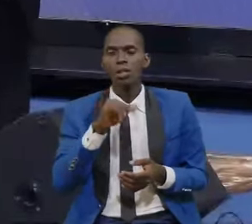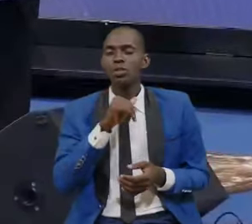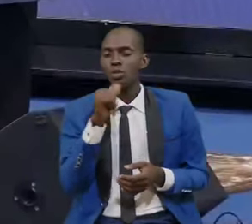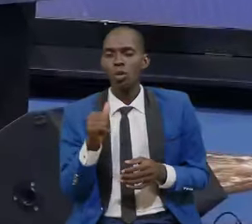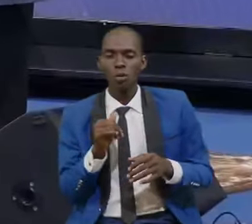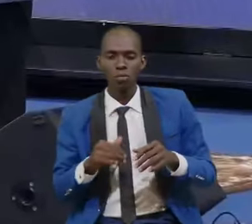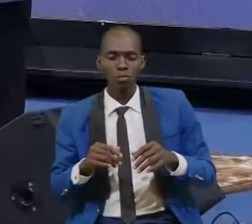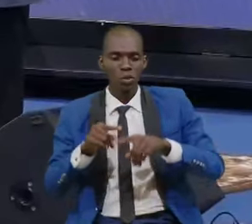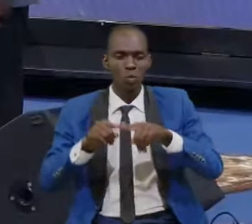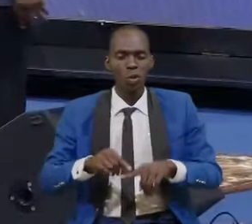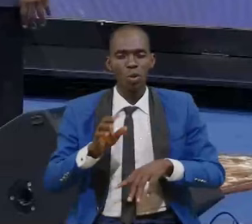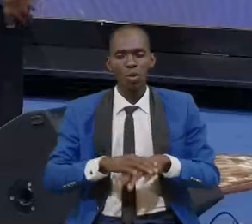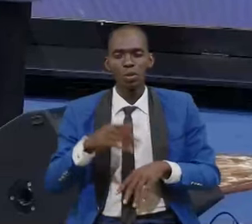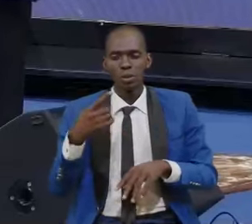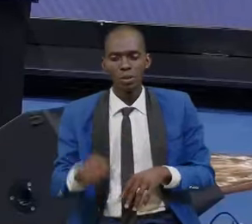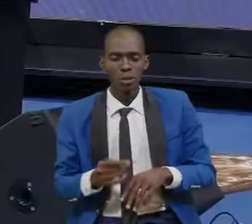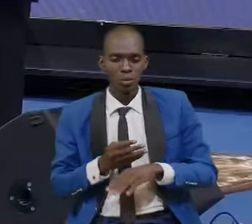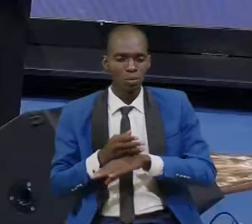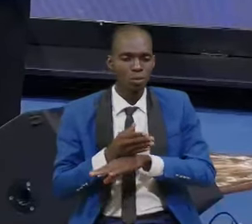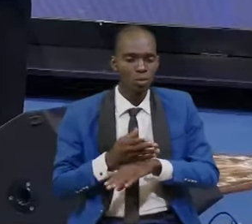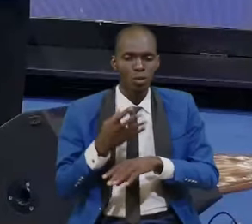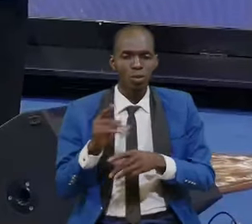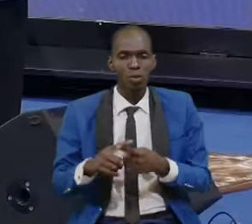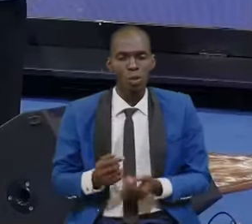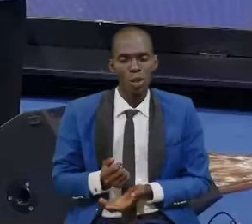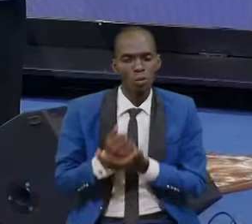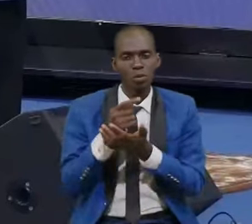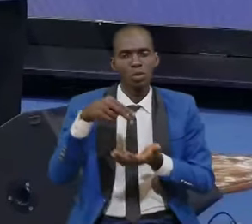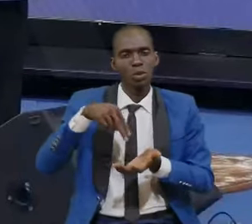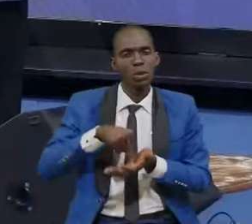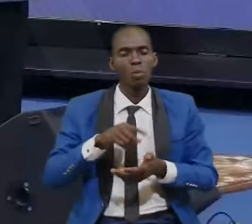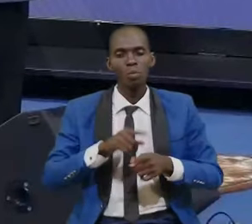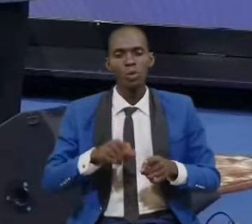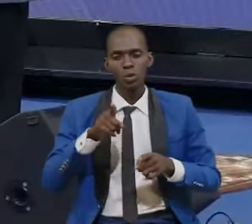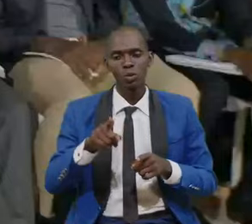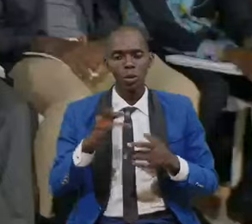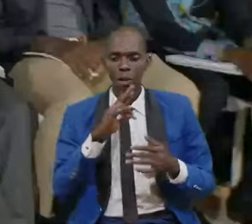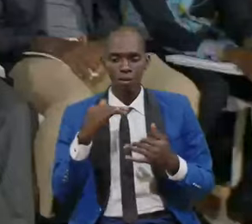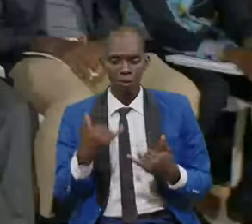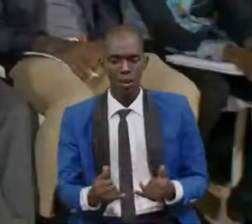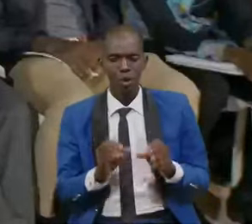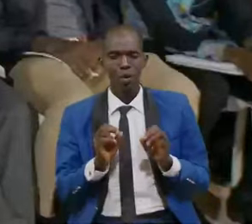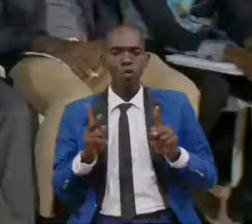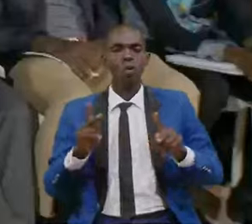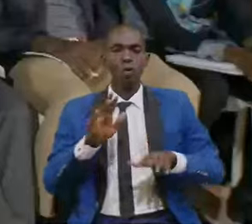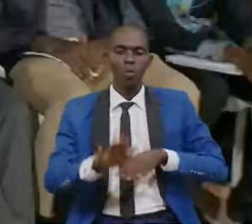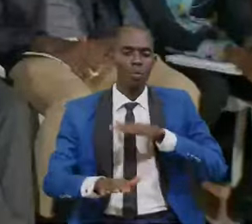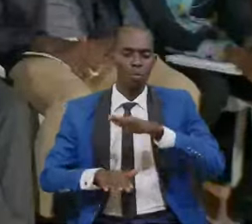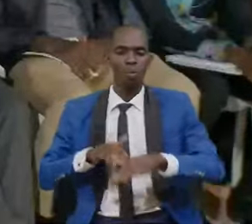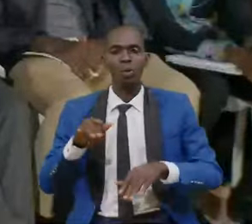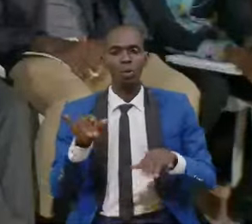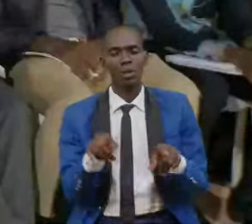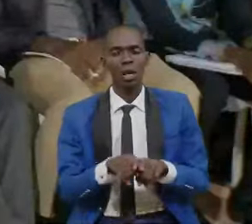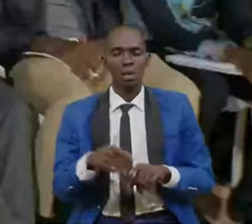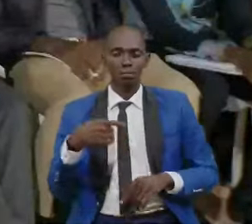les béquilles. Tu les jettes et tu es debout. Et tu marches comme moi. J'ai dit,